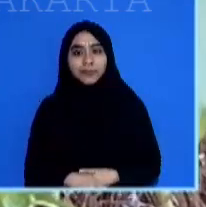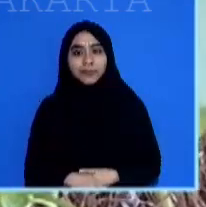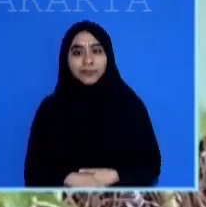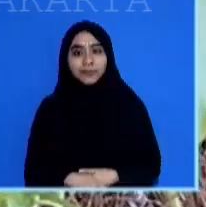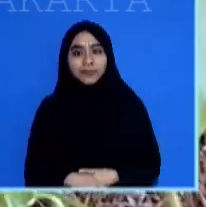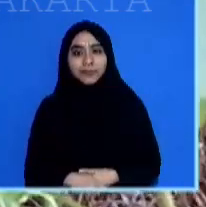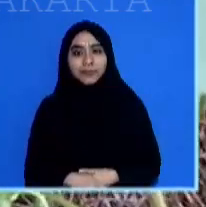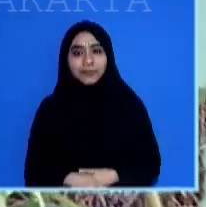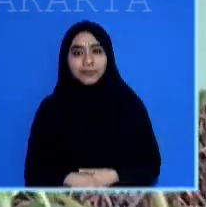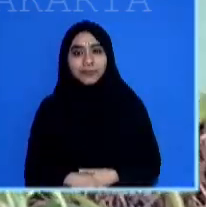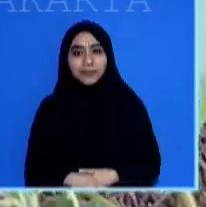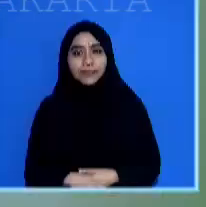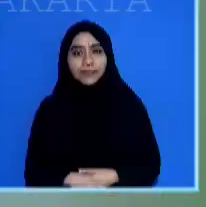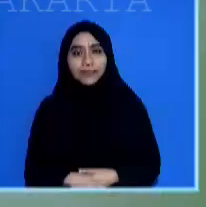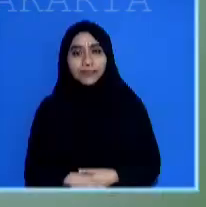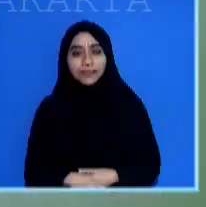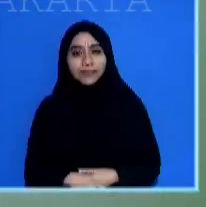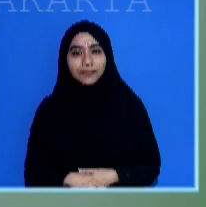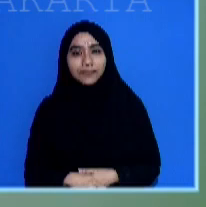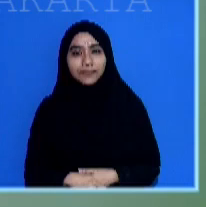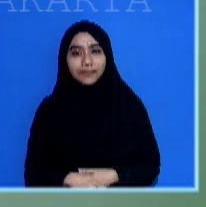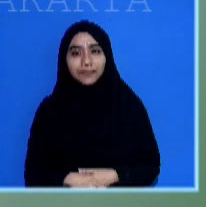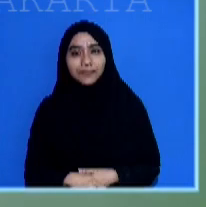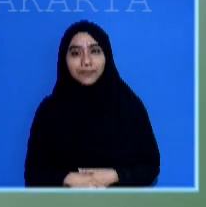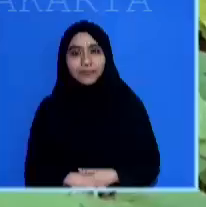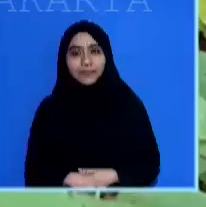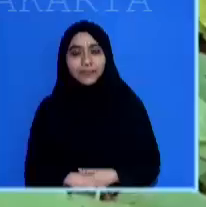balung. Mekaten Hendri Abdul Rohim, Asung Palaporan.